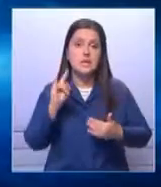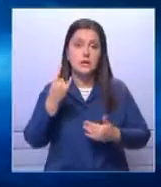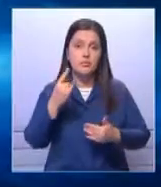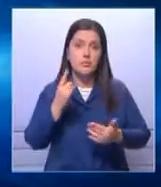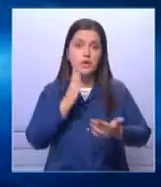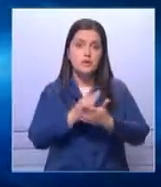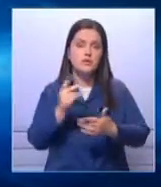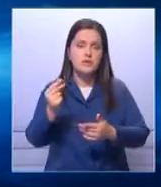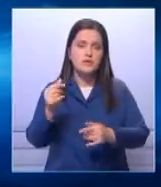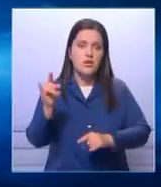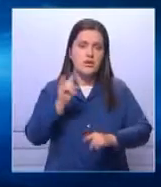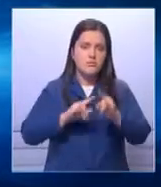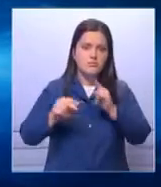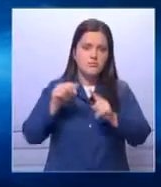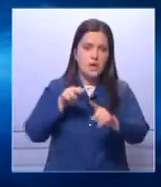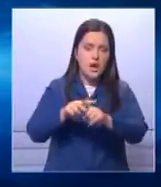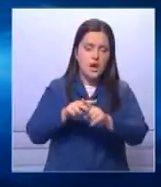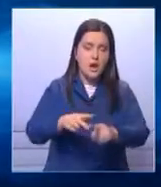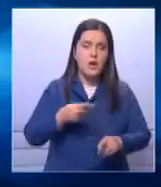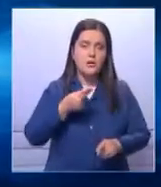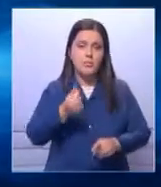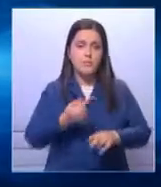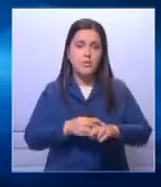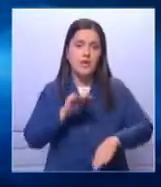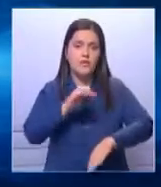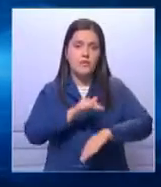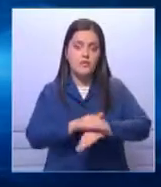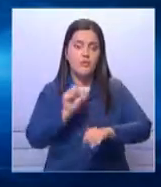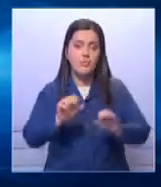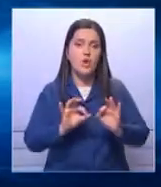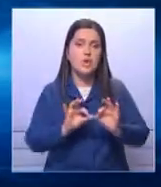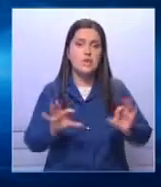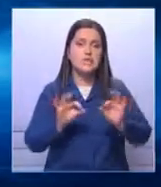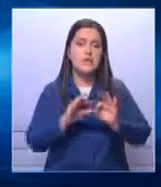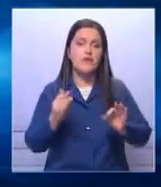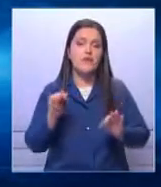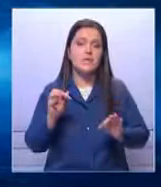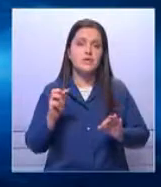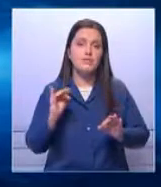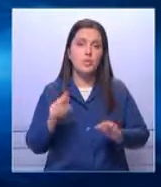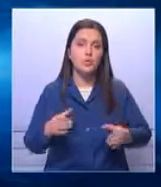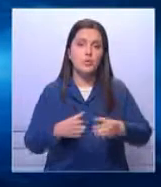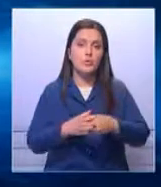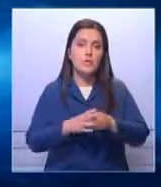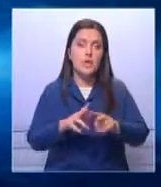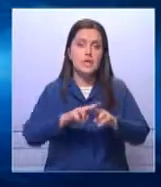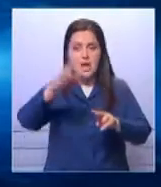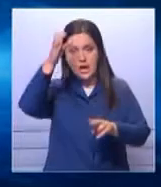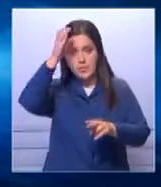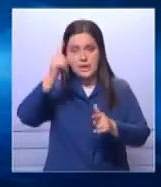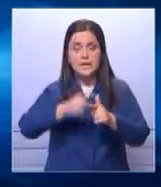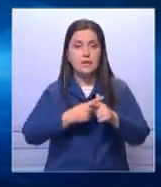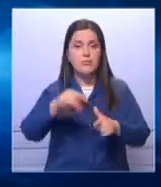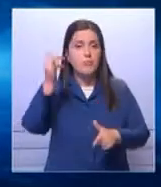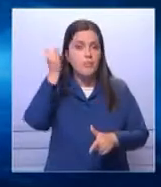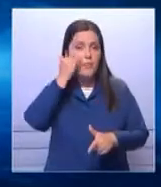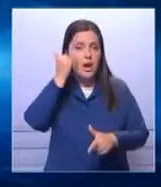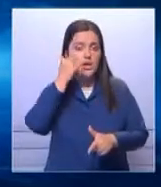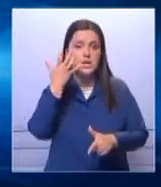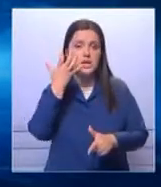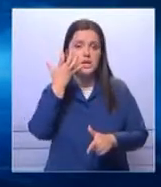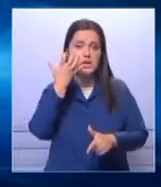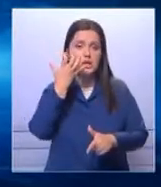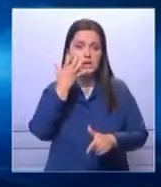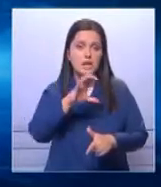все-таки столкнулся с настойчивыми просьбами сдать деньги, об этом факте можно рассказать в Facebook-группе «Столичное образование» или позвонить по